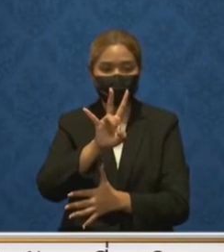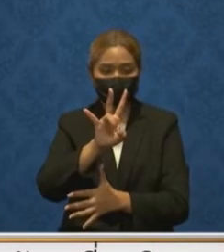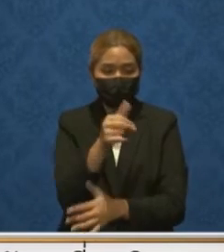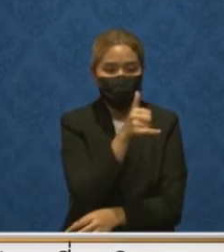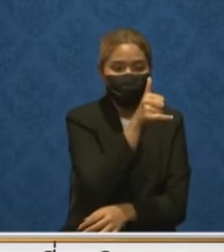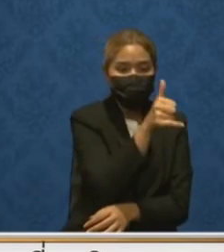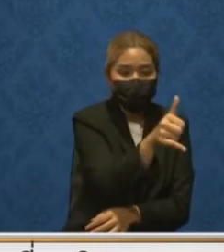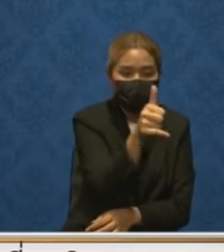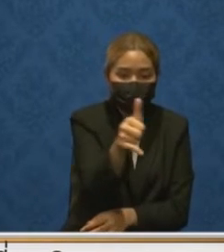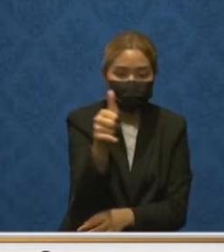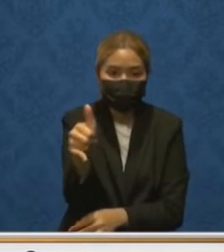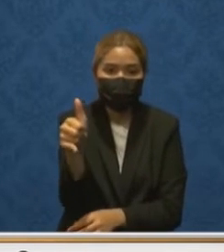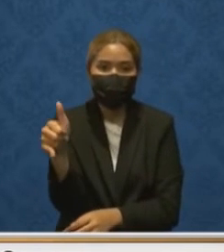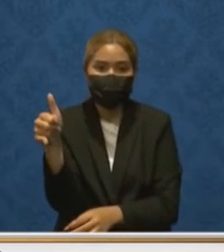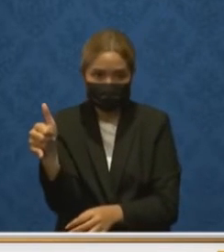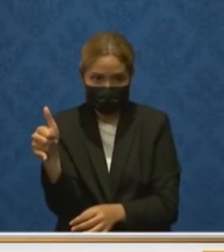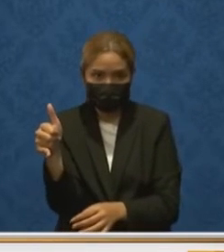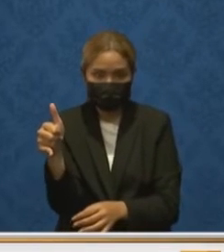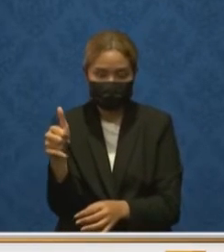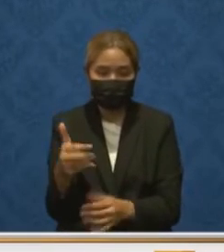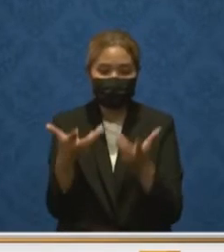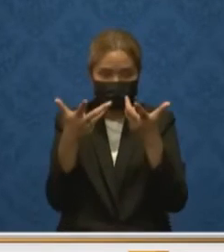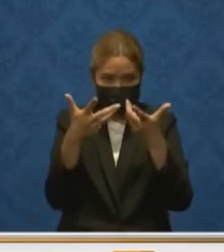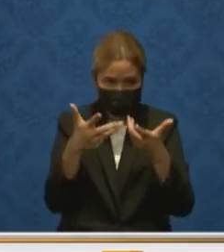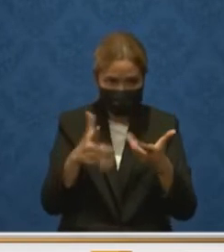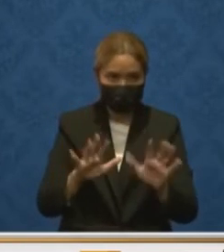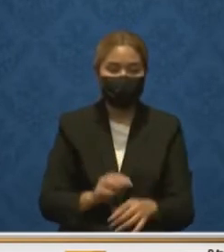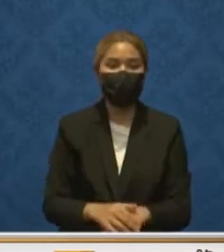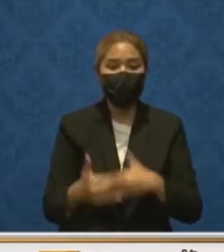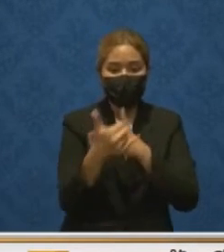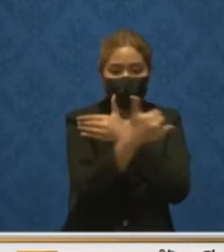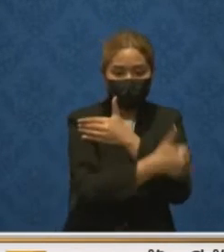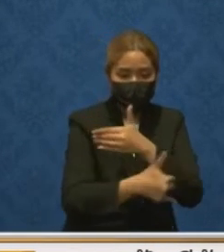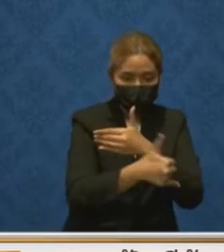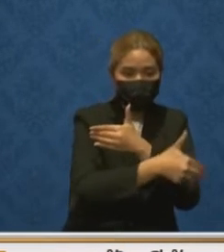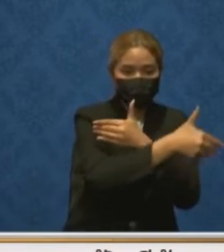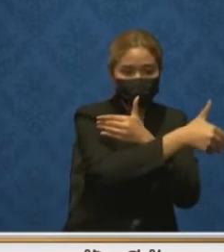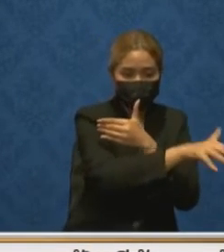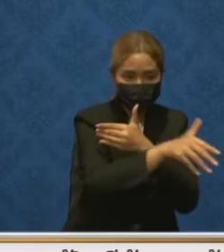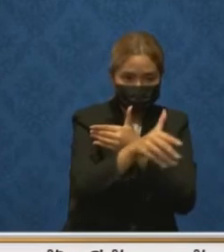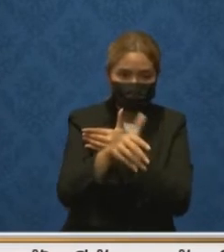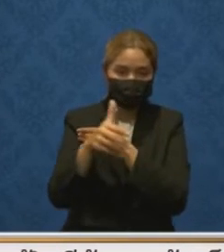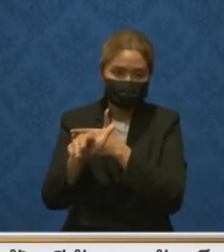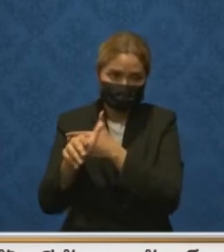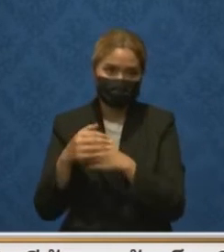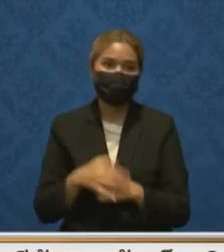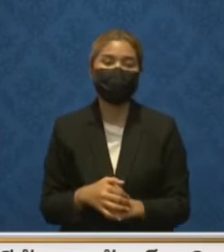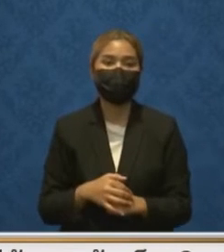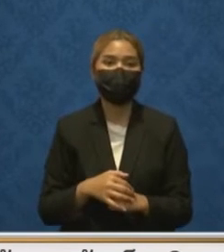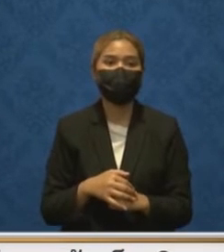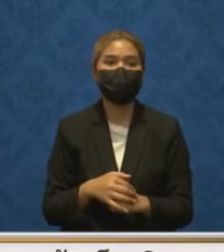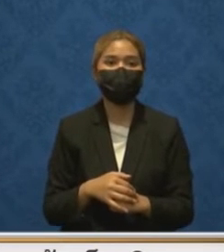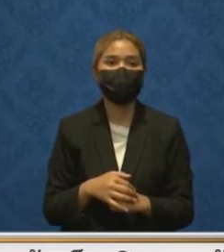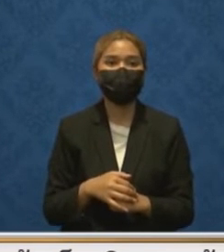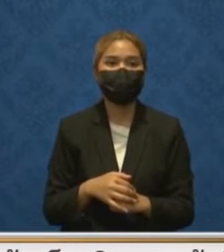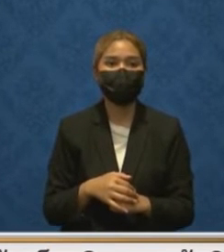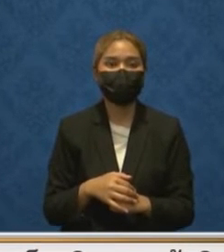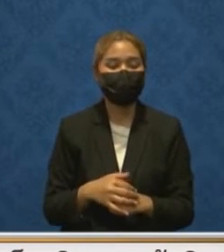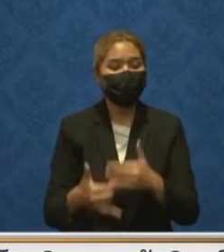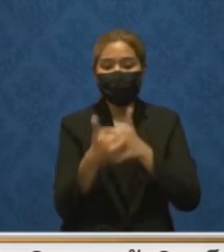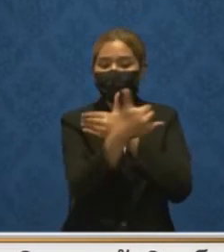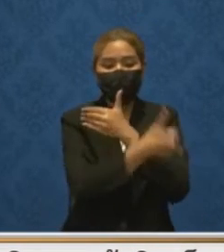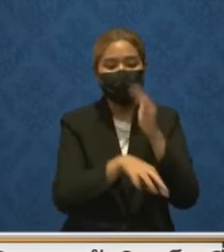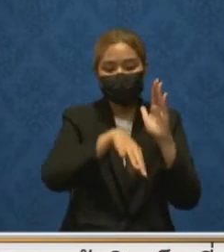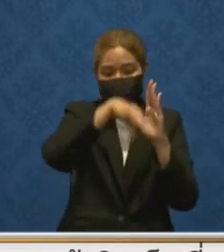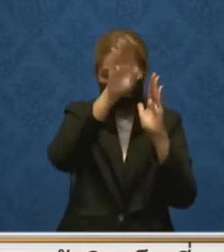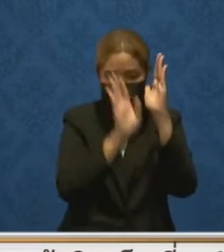เรายัไม่มส่วแบ่งการตลาดมากนะไม่ว่าจะเป็ยโรปตะวนออกเอเชียกลางซาว์อัฟริกาเหนือตะวน